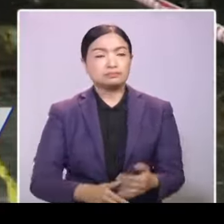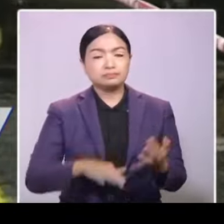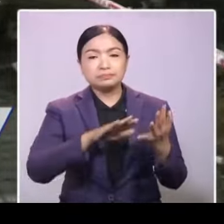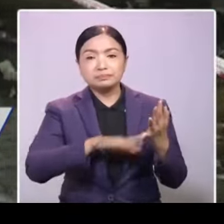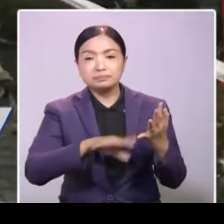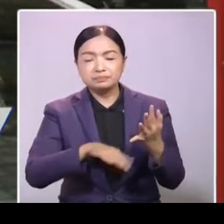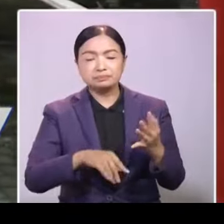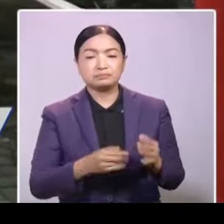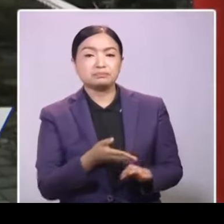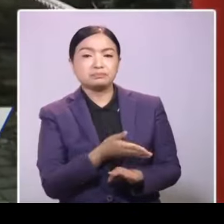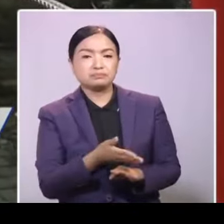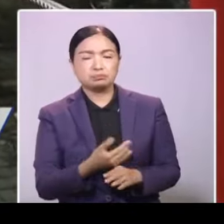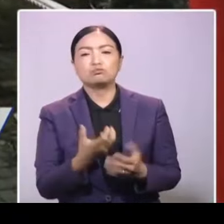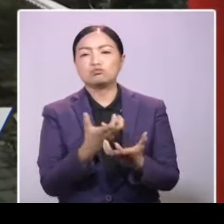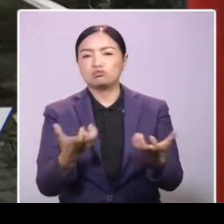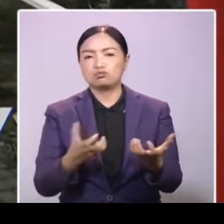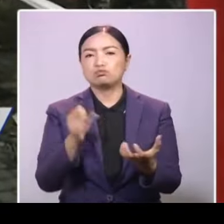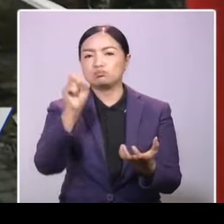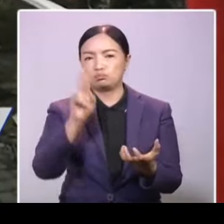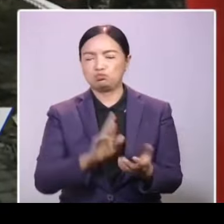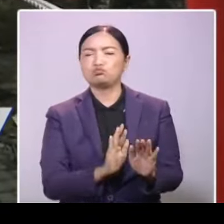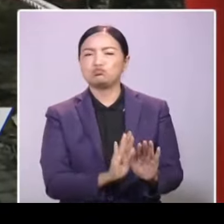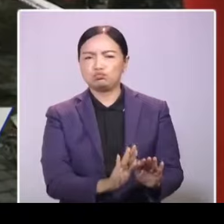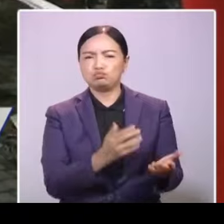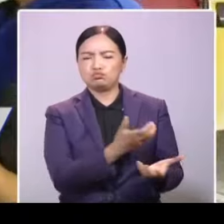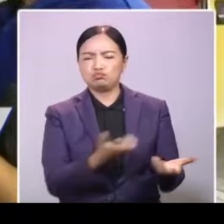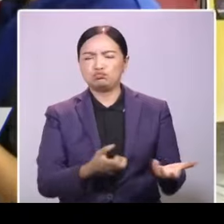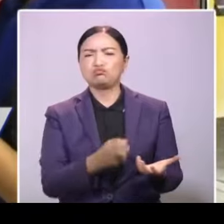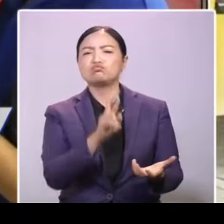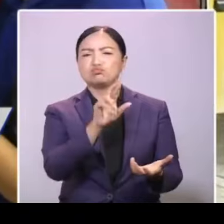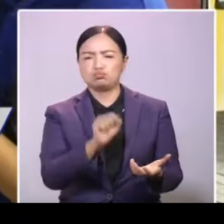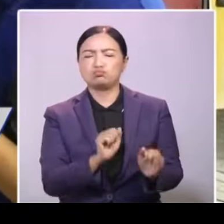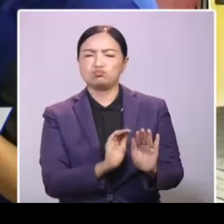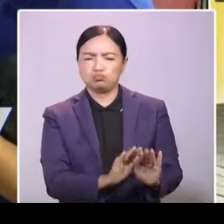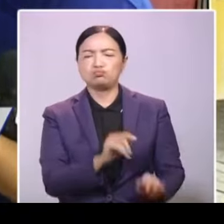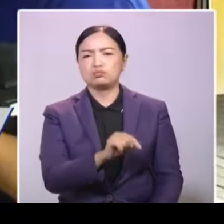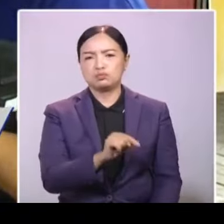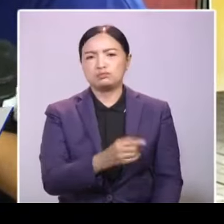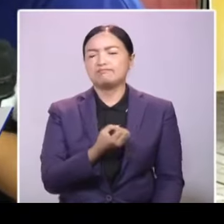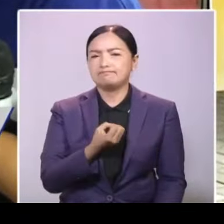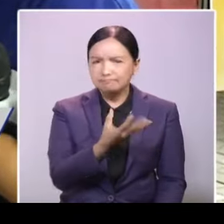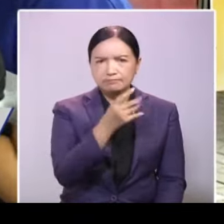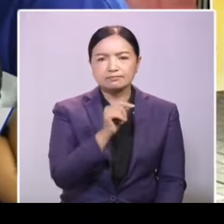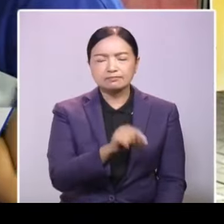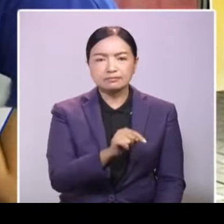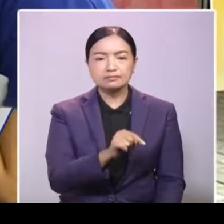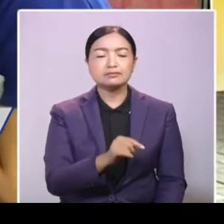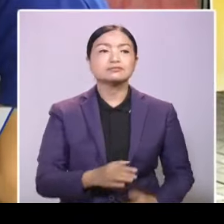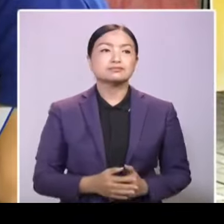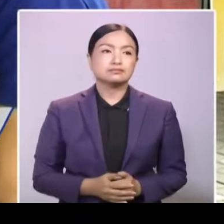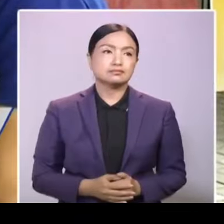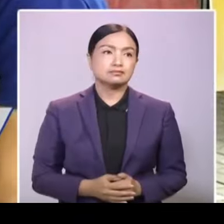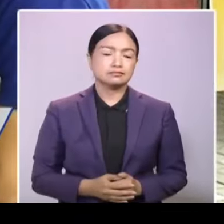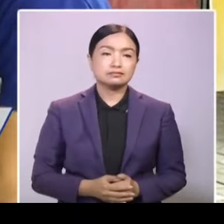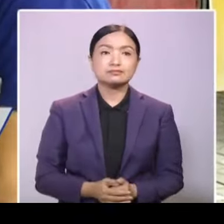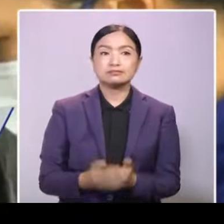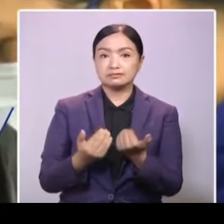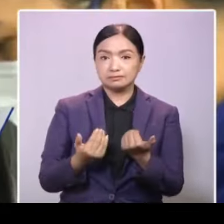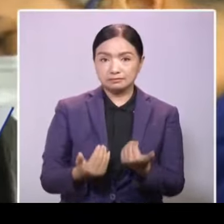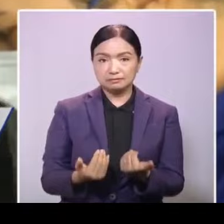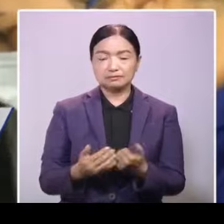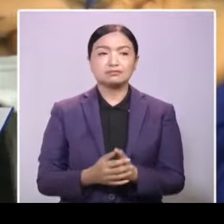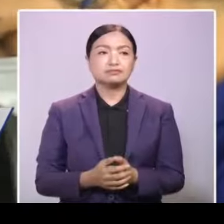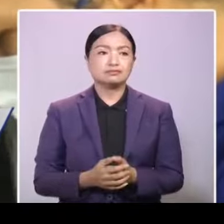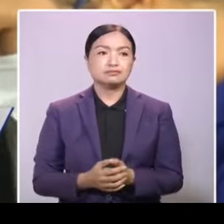การสั่งสินค้าเอามาสต็อกไว้รองรับการจับจ่ายใช้สอยของลูกค้าเป็นจำนวนมากแล้วการเยียวยาเบื้องต้นค่ะต